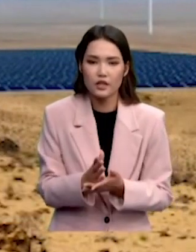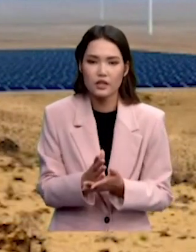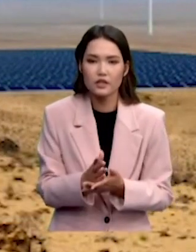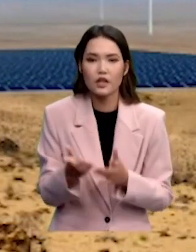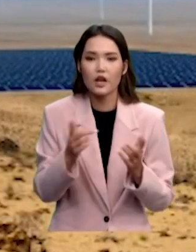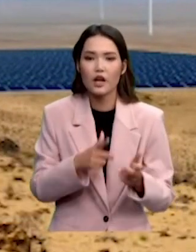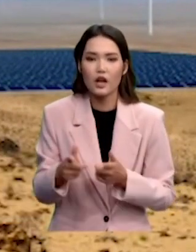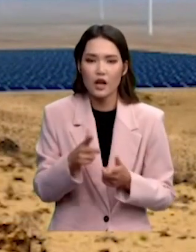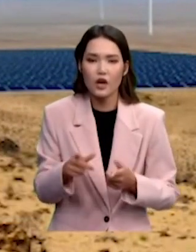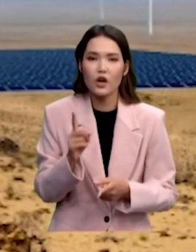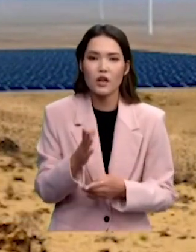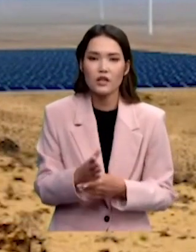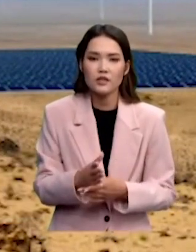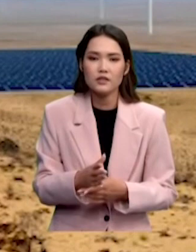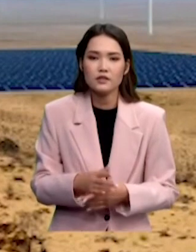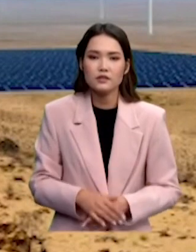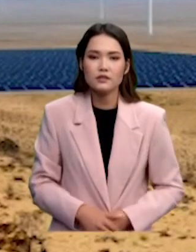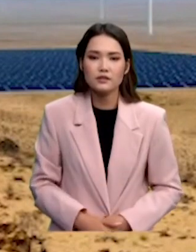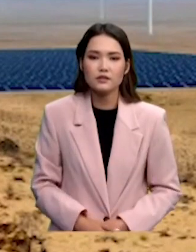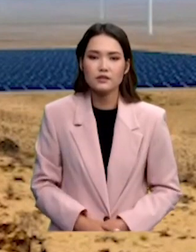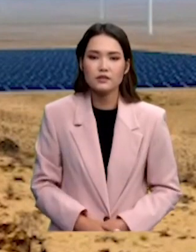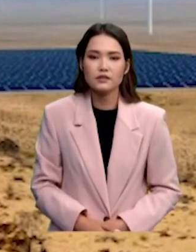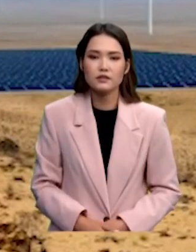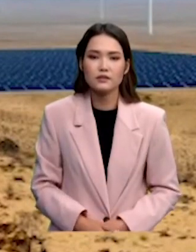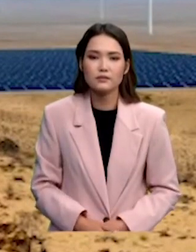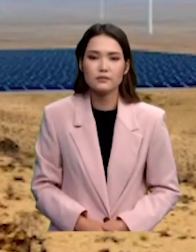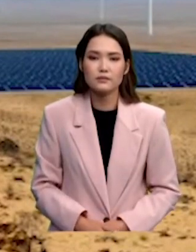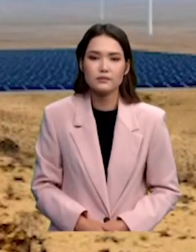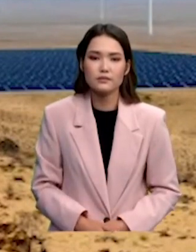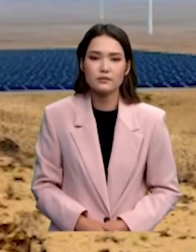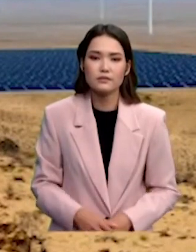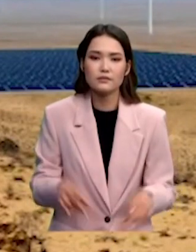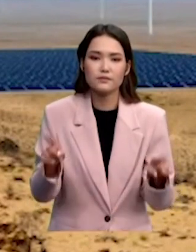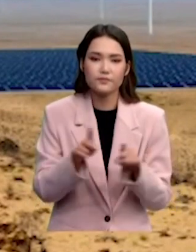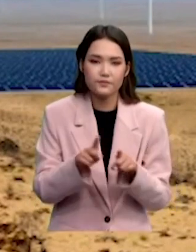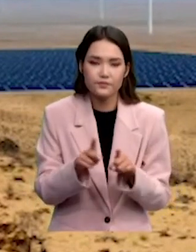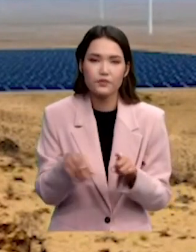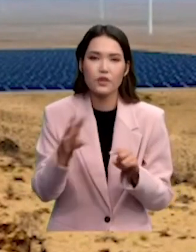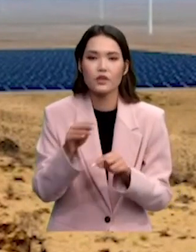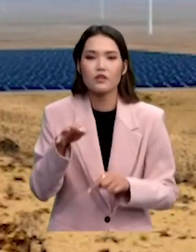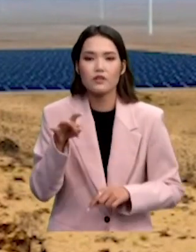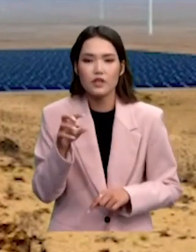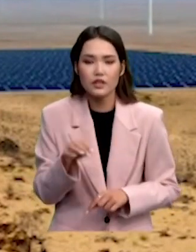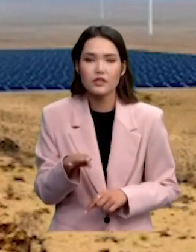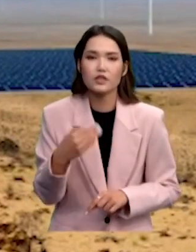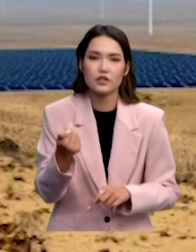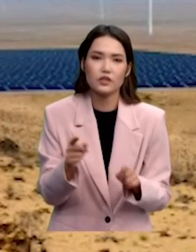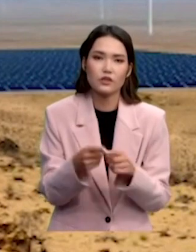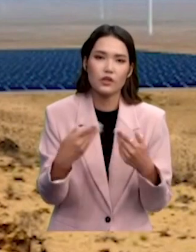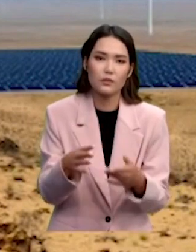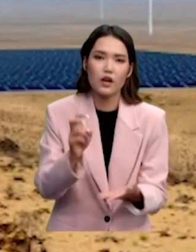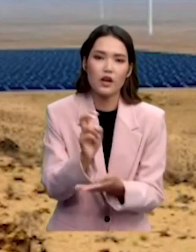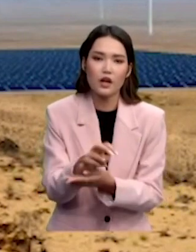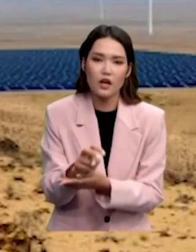Сауди-Аравия, Оман. Также в странах Европы, Франция, Испания разрабатывают такие